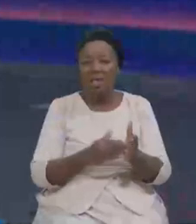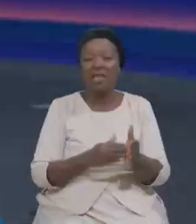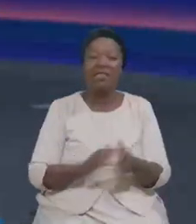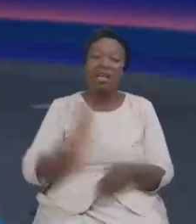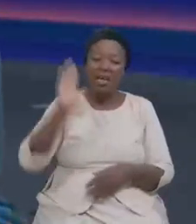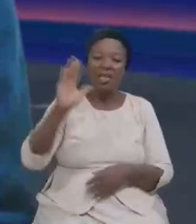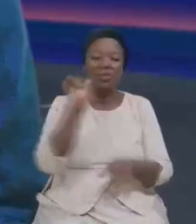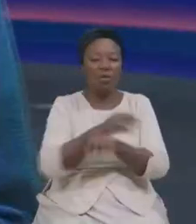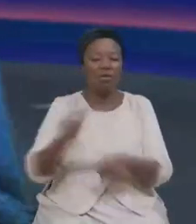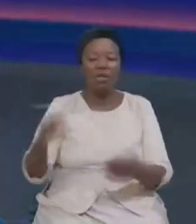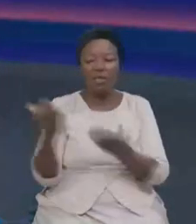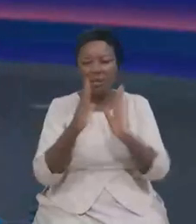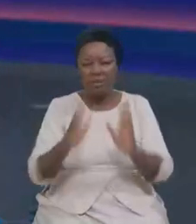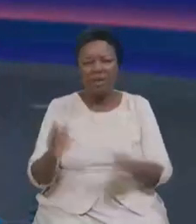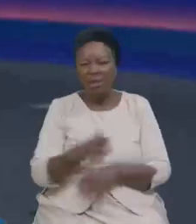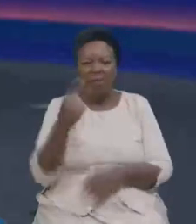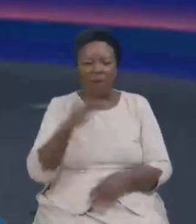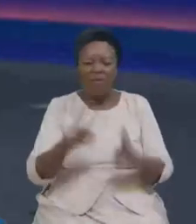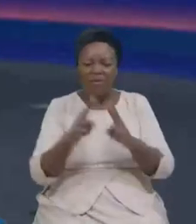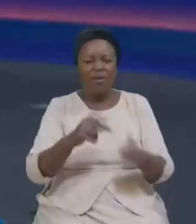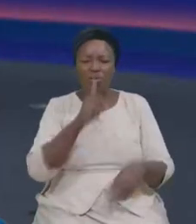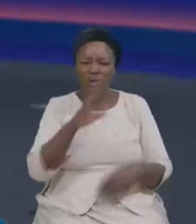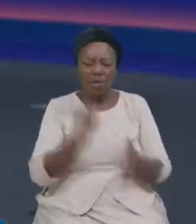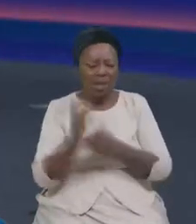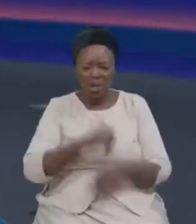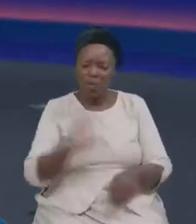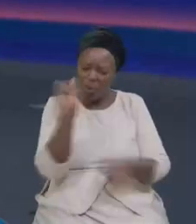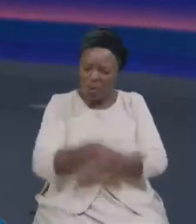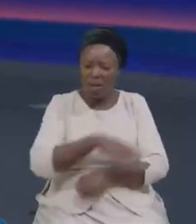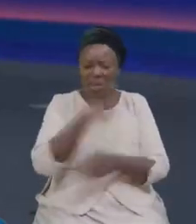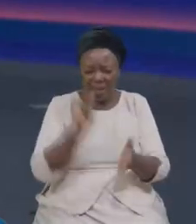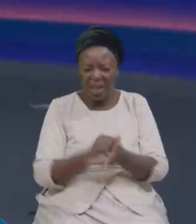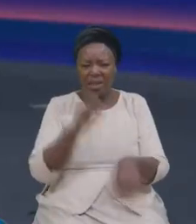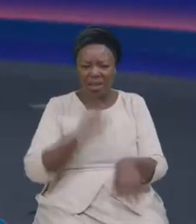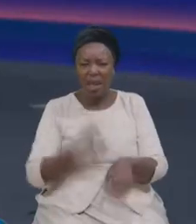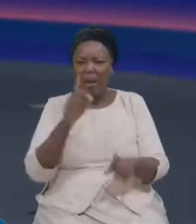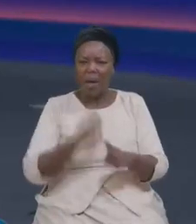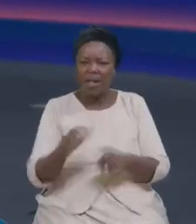Josaphat. Ils étaient certains que l'histoire et la destinée de